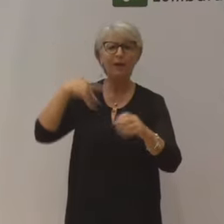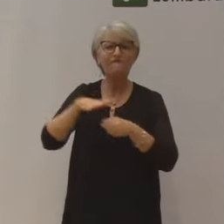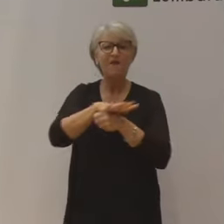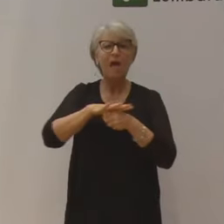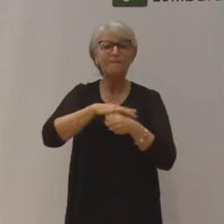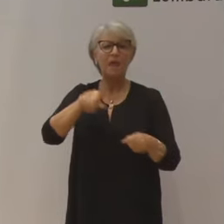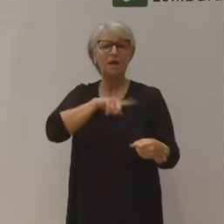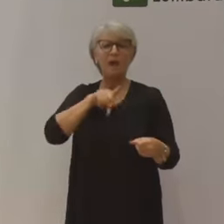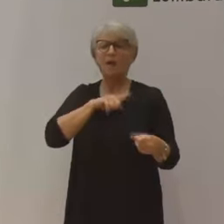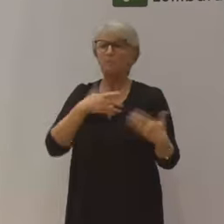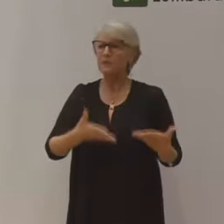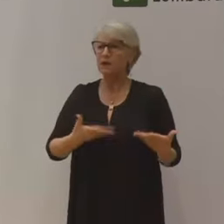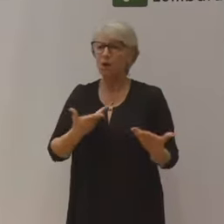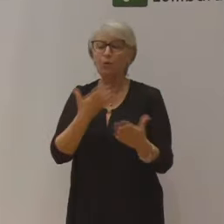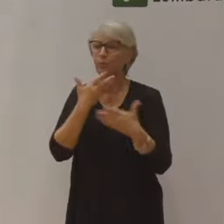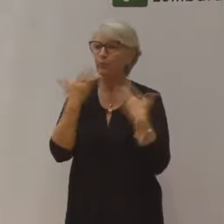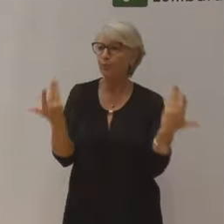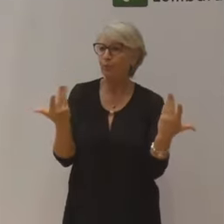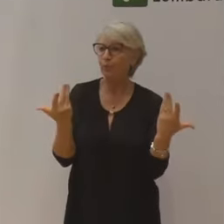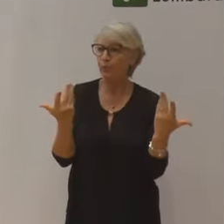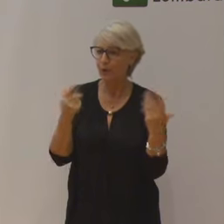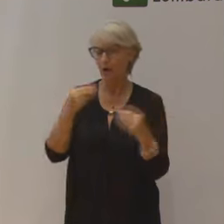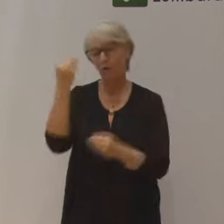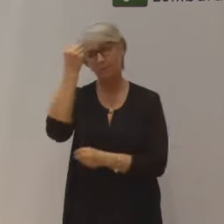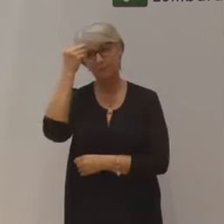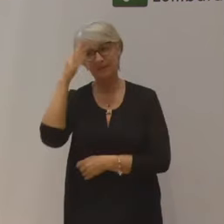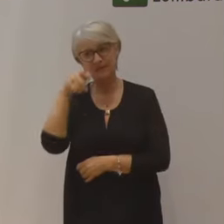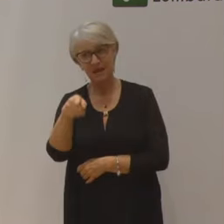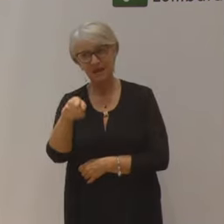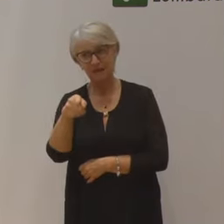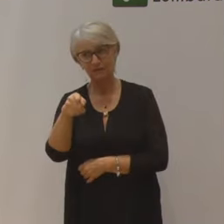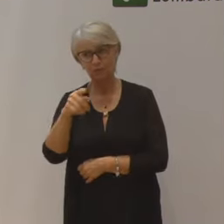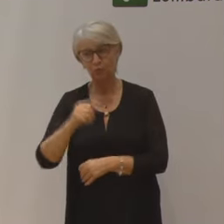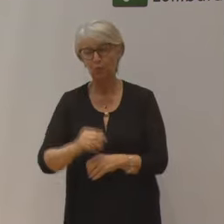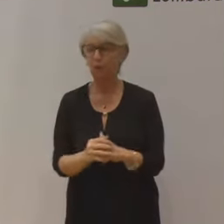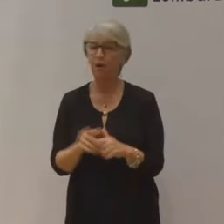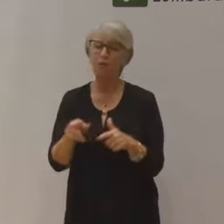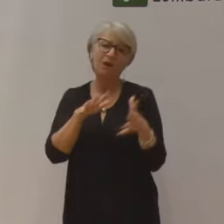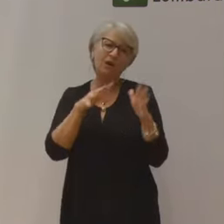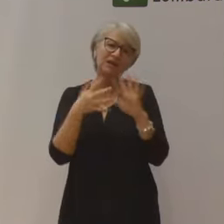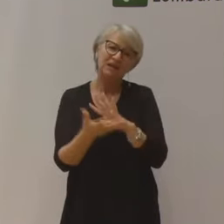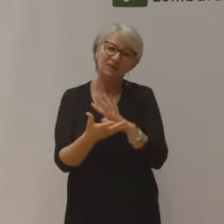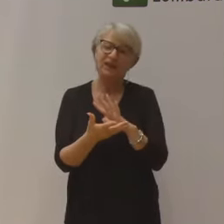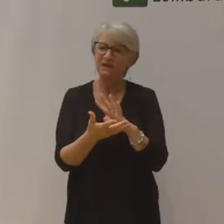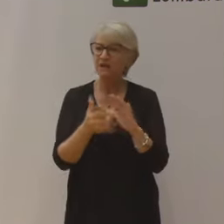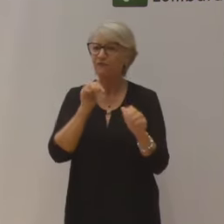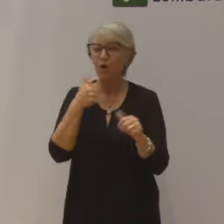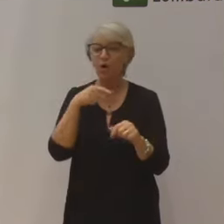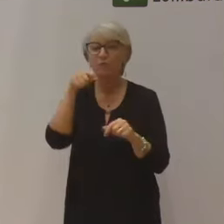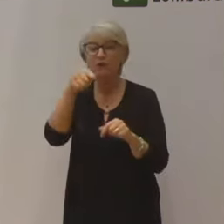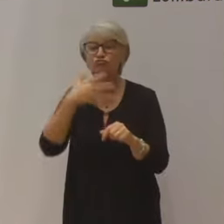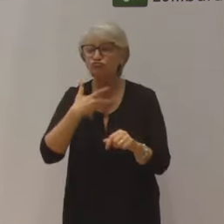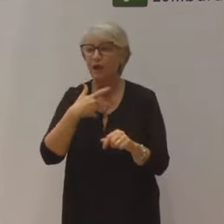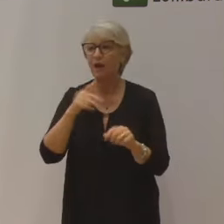famiglia, che come ben sappiamo in molti casi diventa la vera ancora di salvezza.